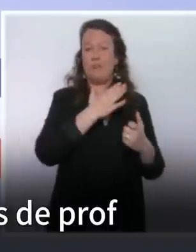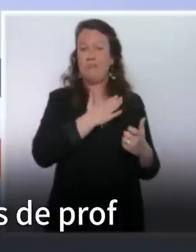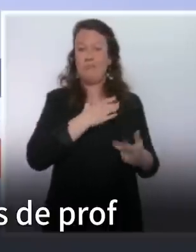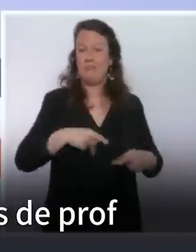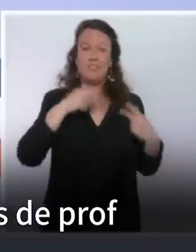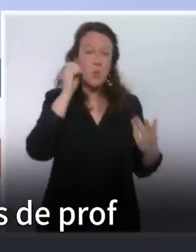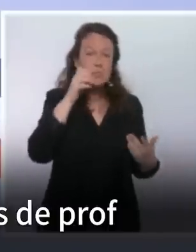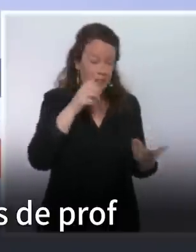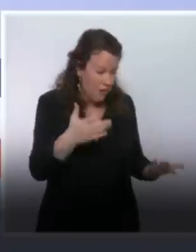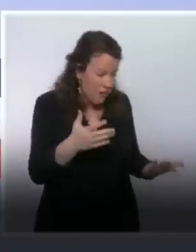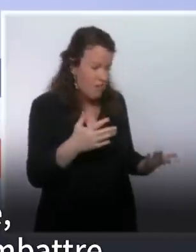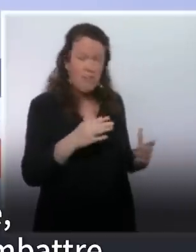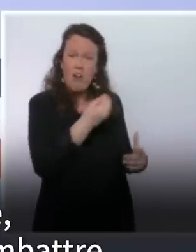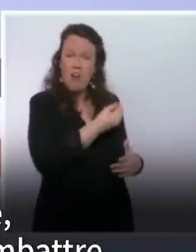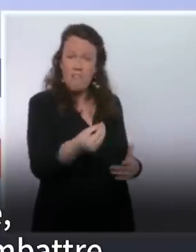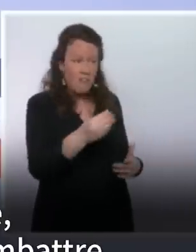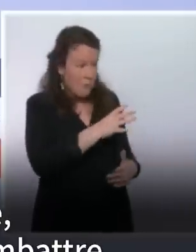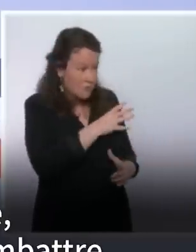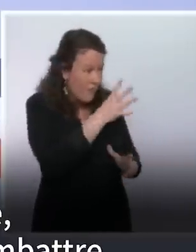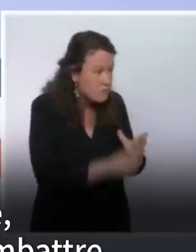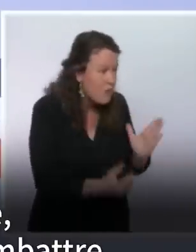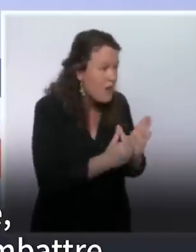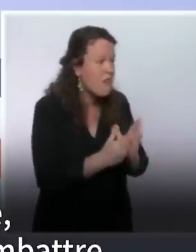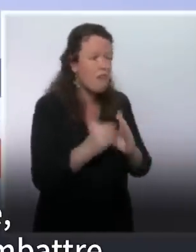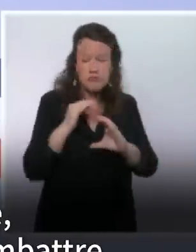prof lorsqu'il va en classe. Et ces épreuves de la vie, nous